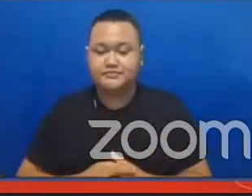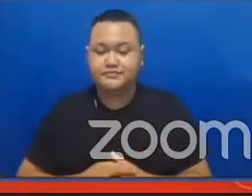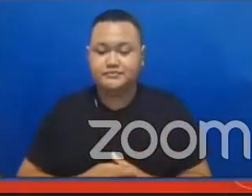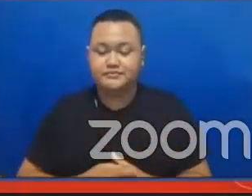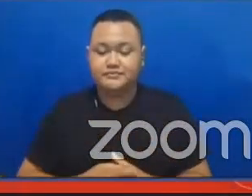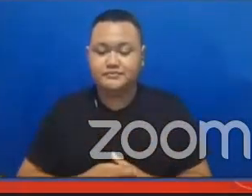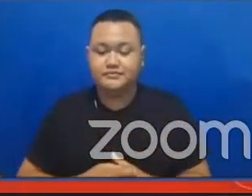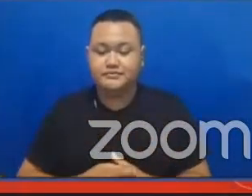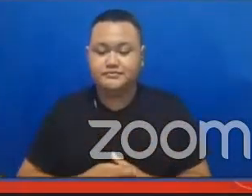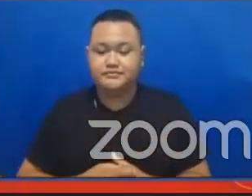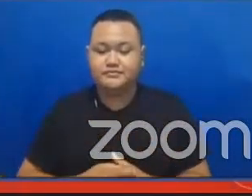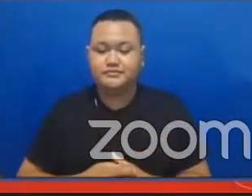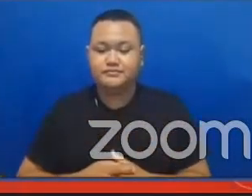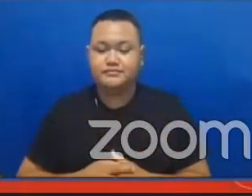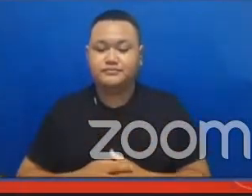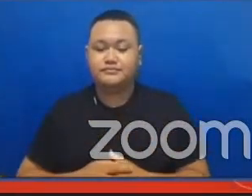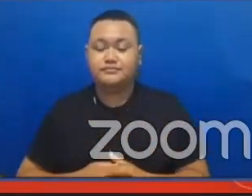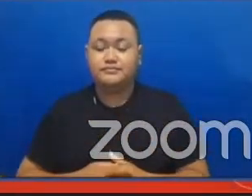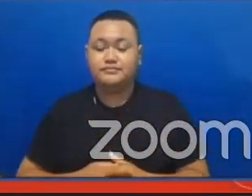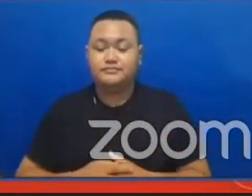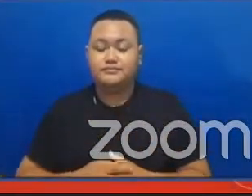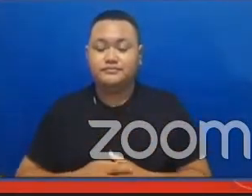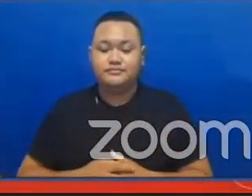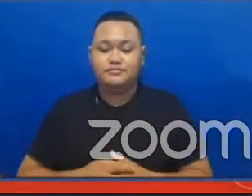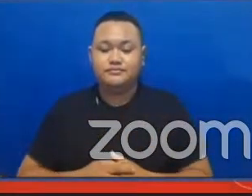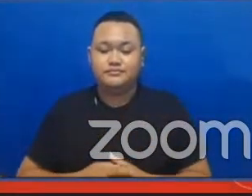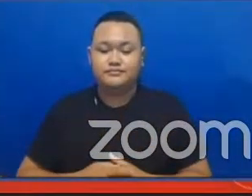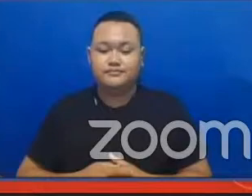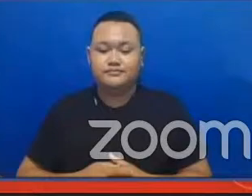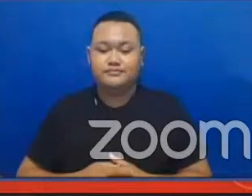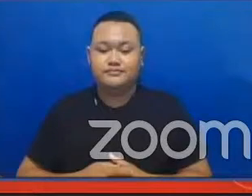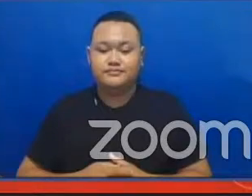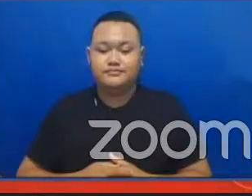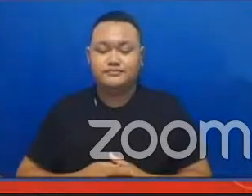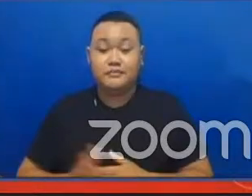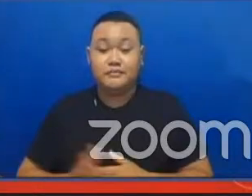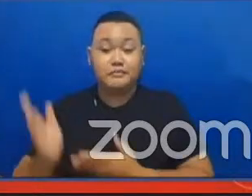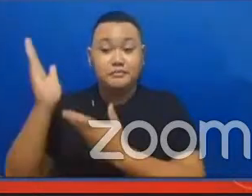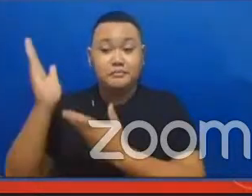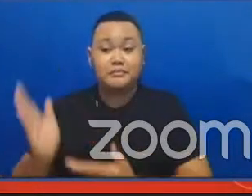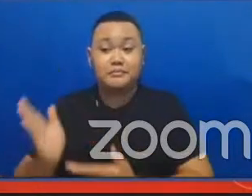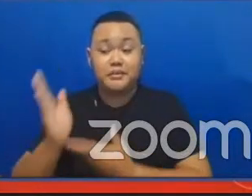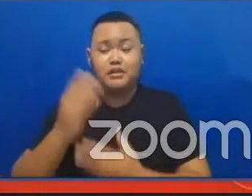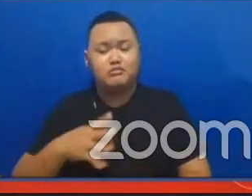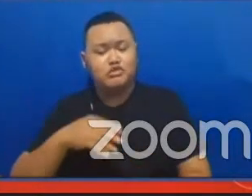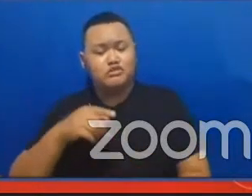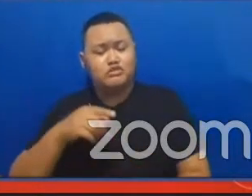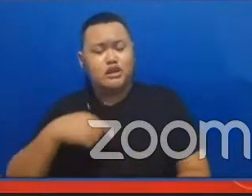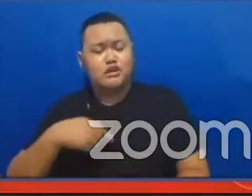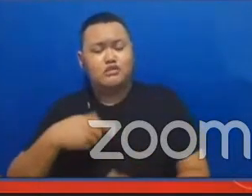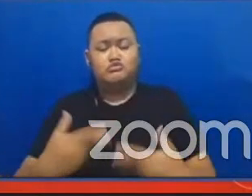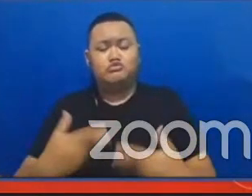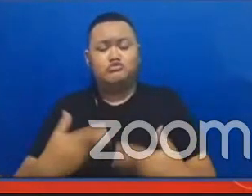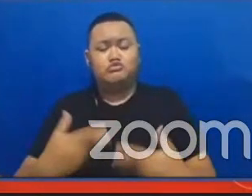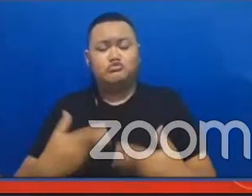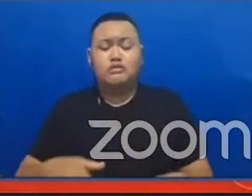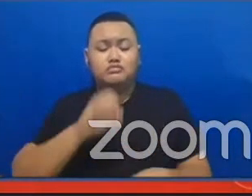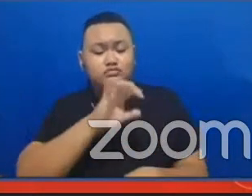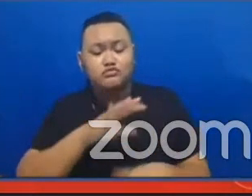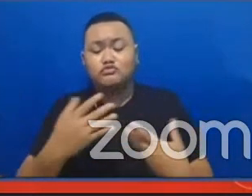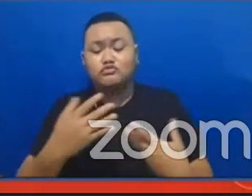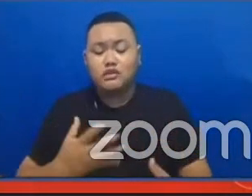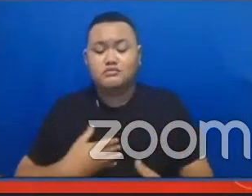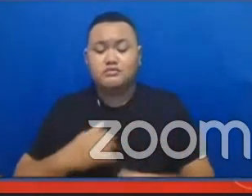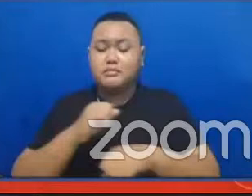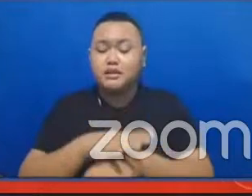Nah, perbandingan saya kira ini sudah dijelaskan tadi, malah sudah dipraktikkan Mas Ainun